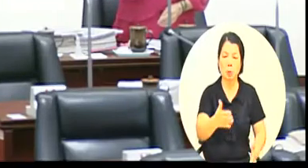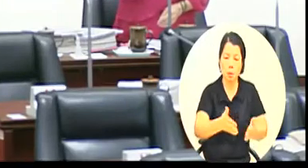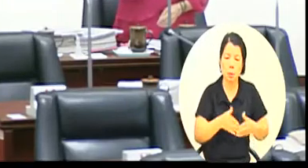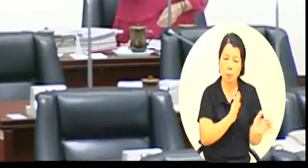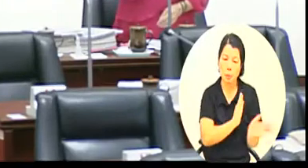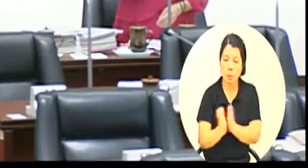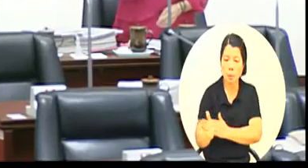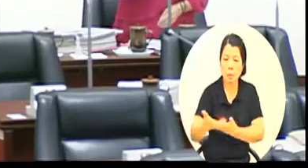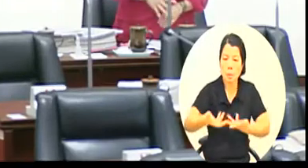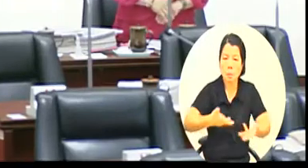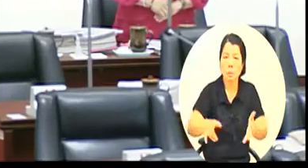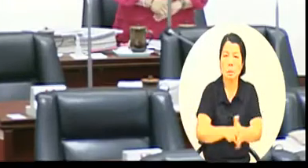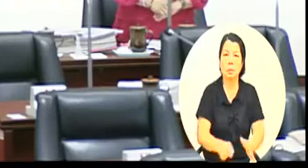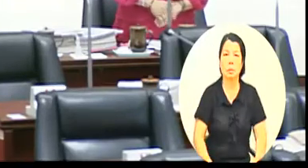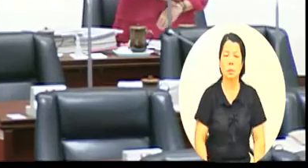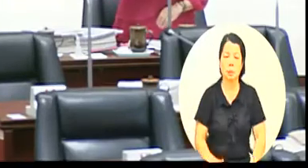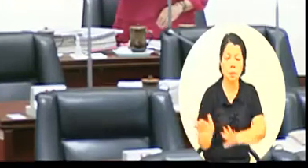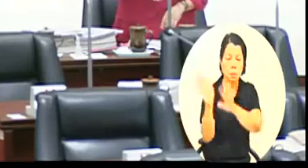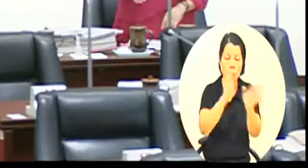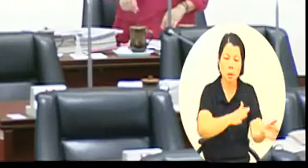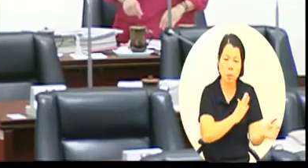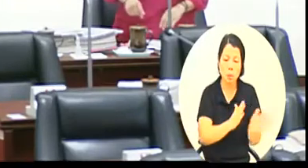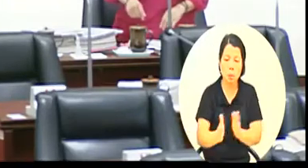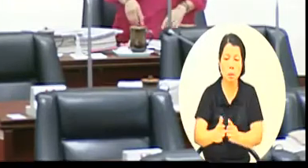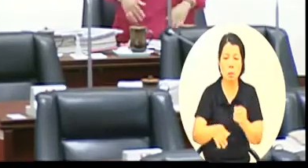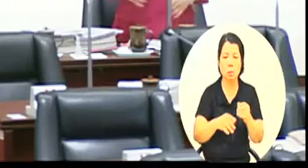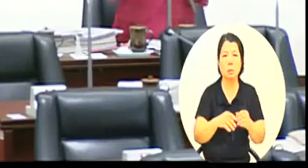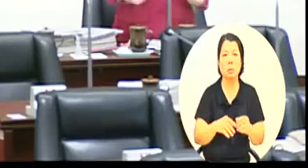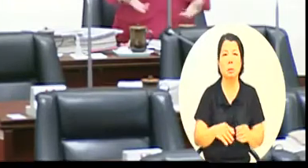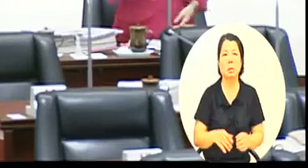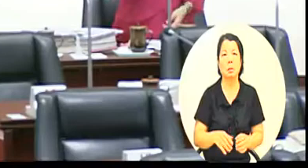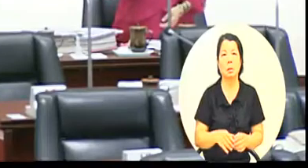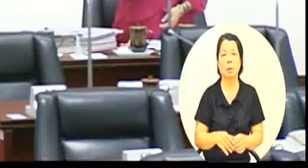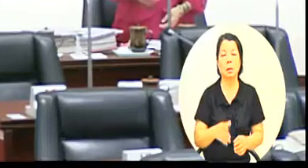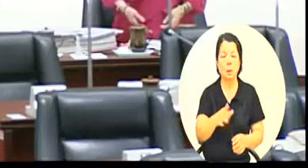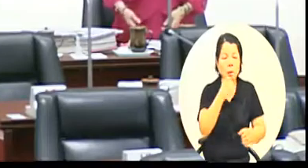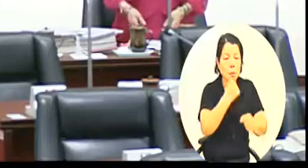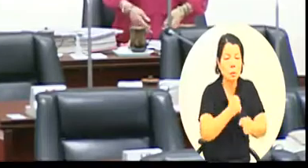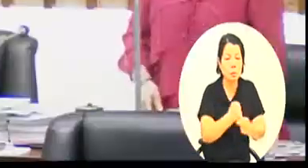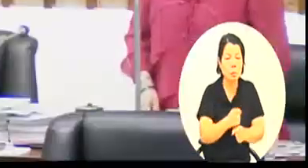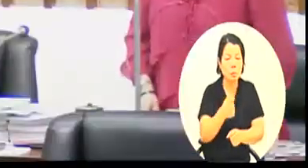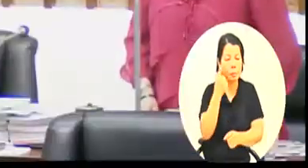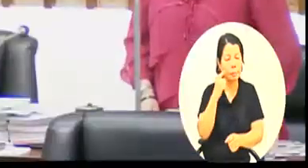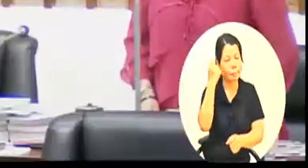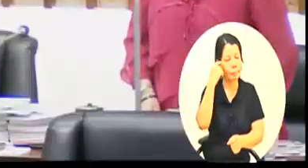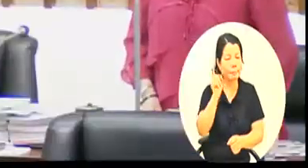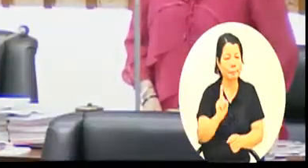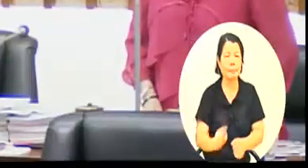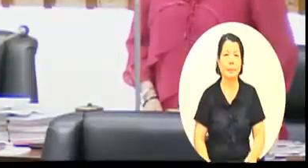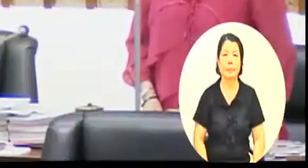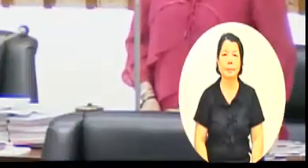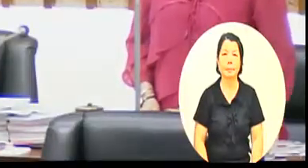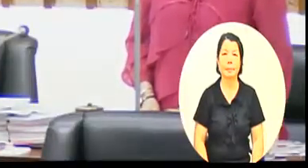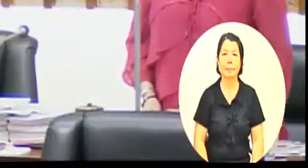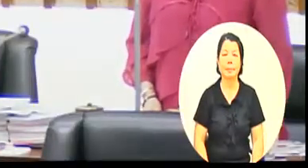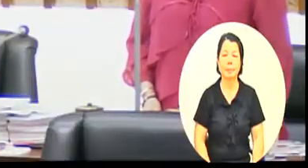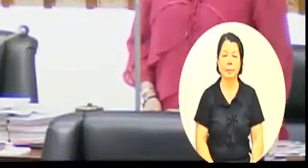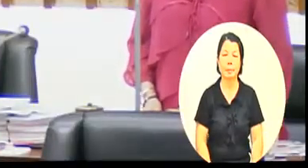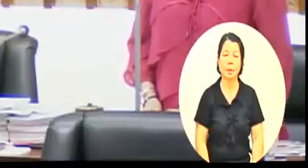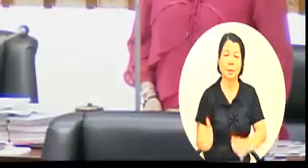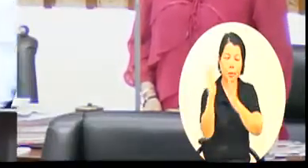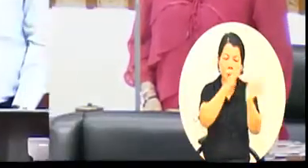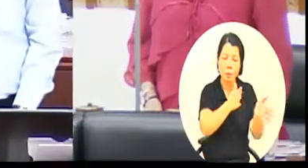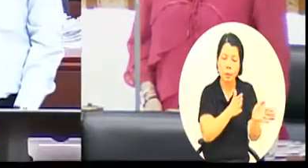的时候，你是情理法还是法理情？你的做事风格，你可以简单跟我答复一下吗？ 喂，请答